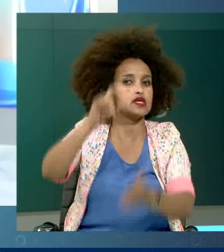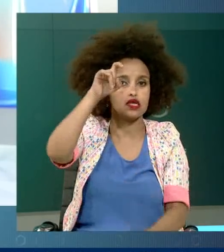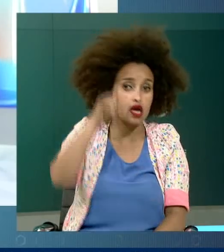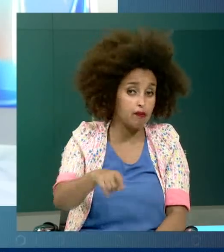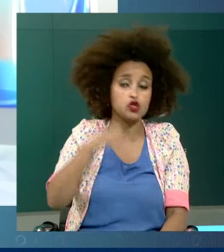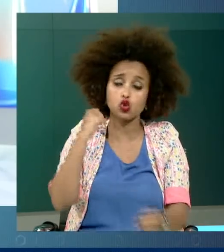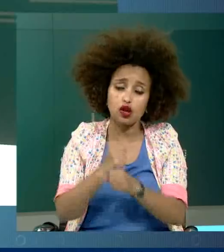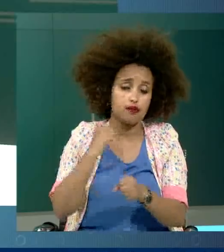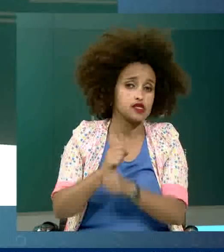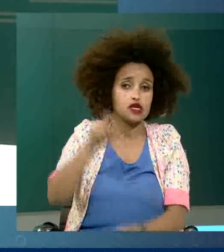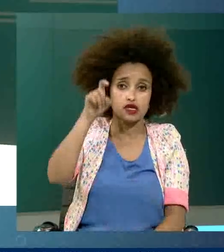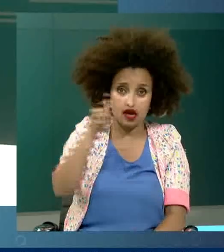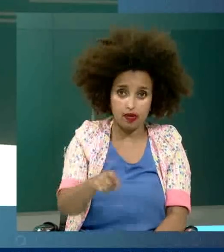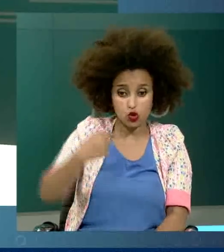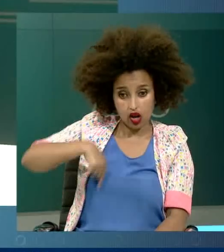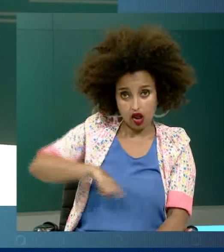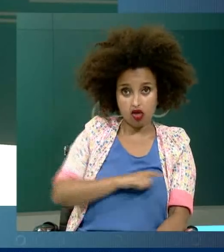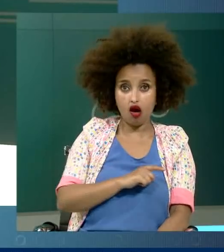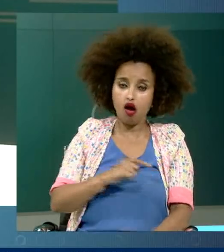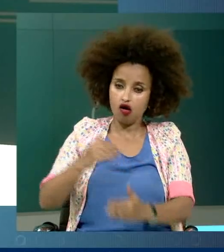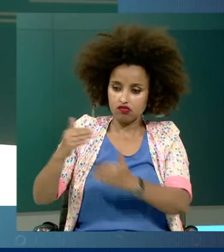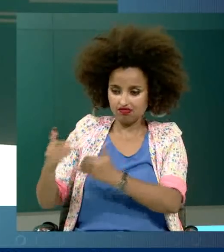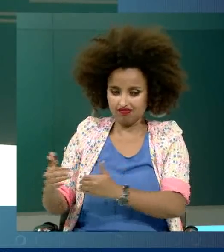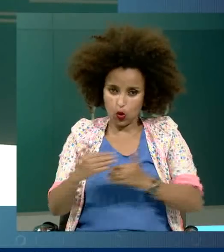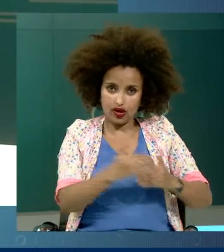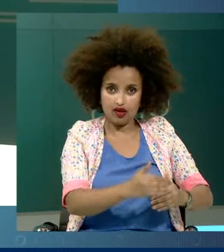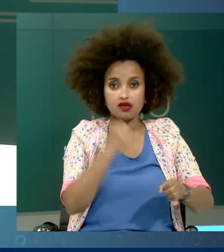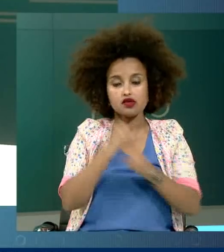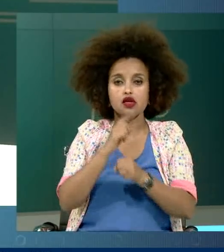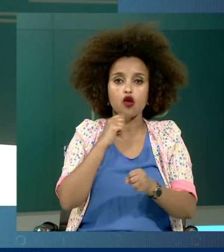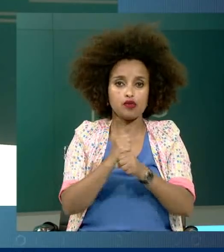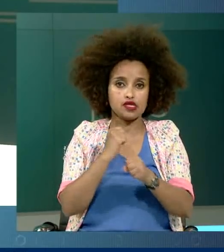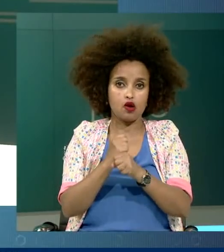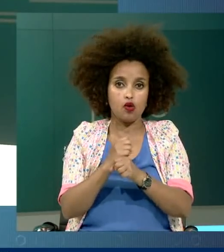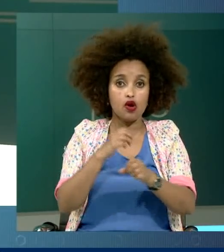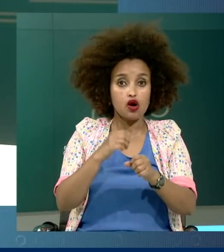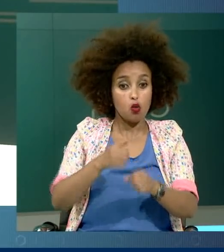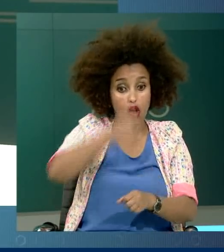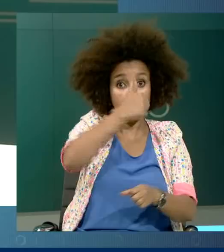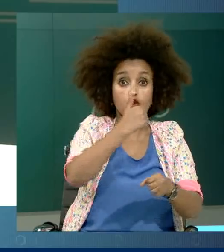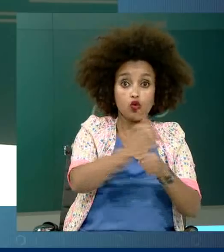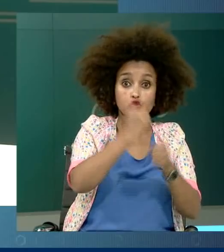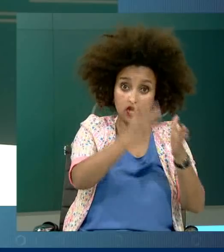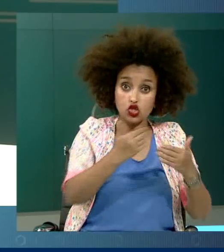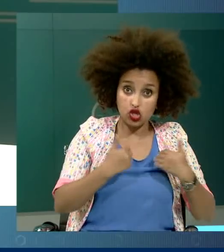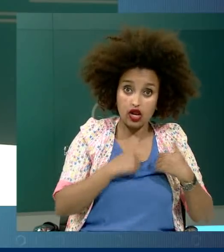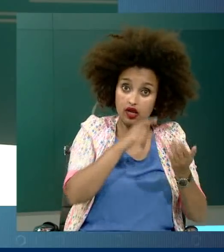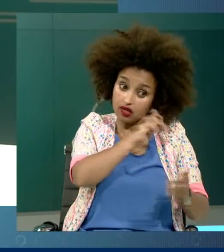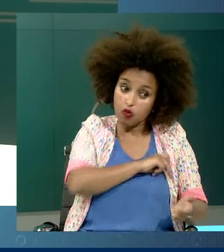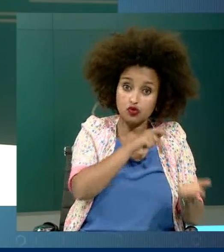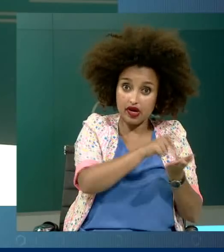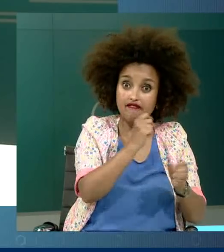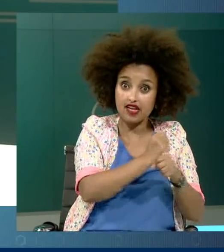መስራትም አለባቸው። እኛ ተጓዳኝ የሆነ ስራ ነው የምንሰራው ባልችን ከስራ መደበኛ ስራችን አለ ተቀጥረን የምንሰራበት መስሪያ